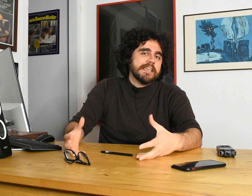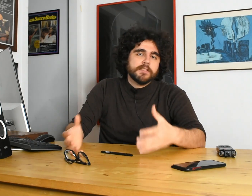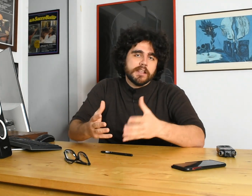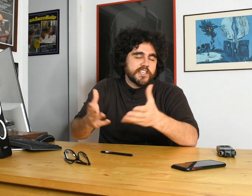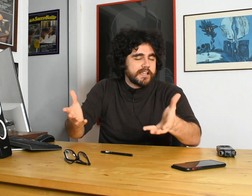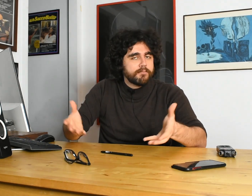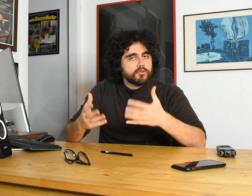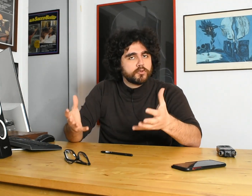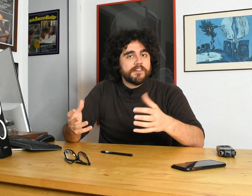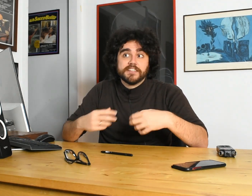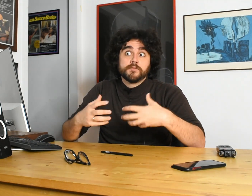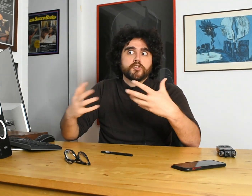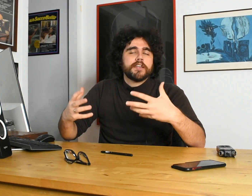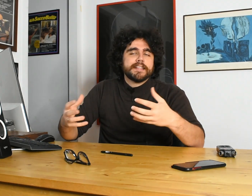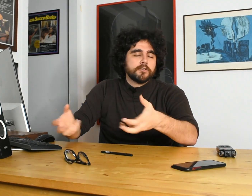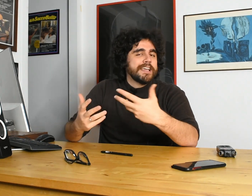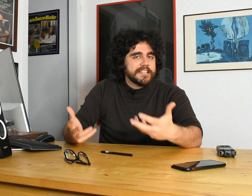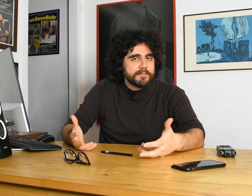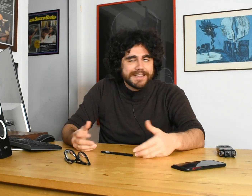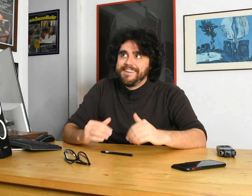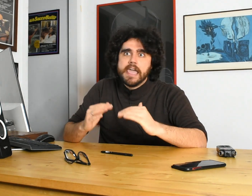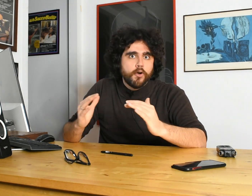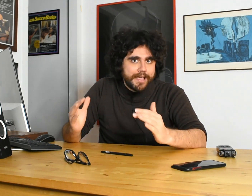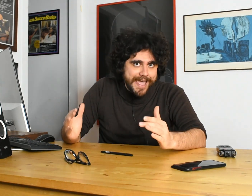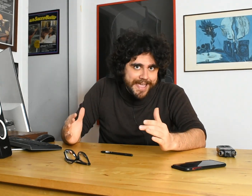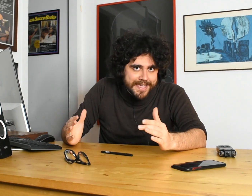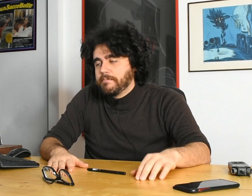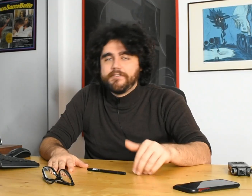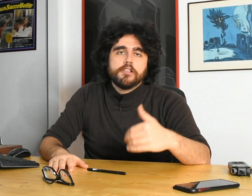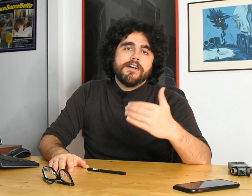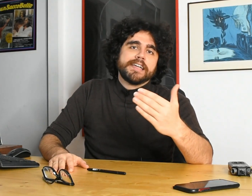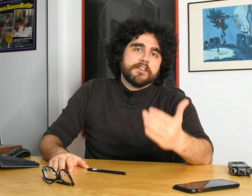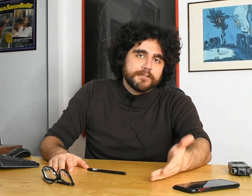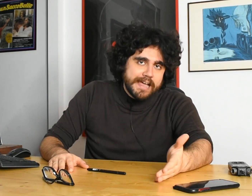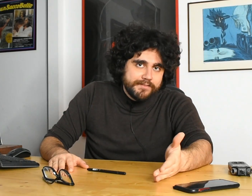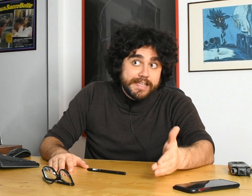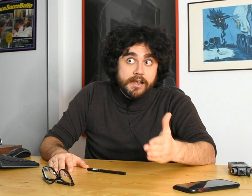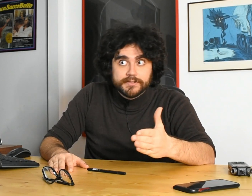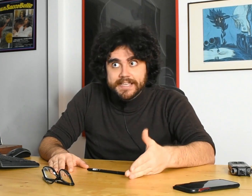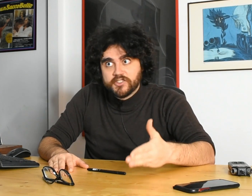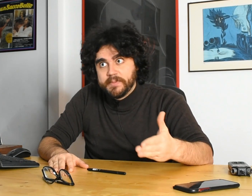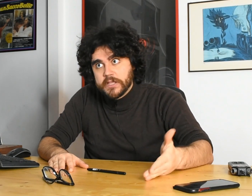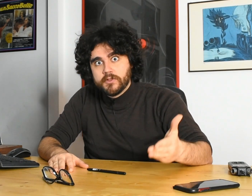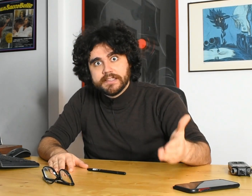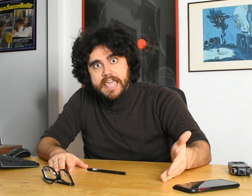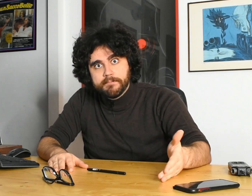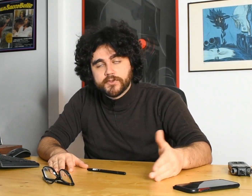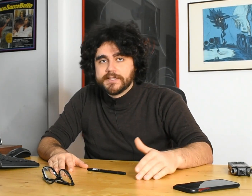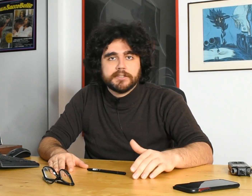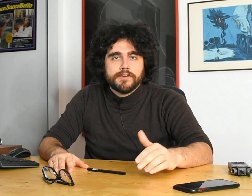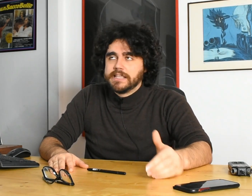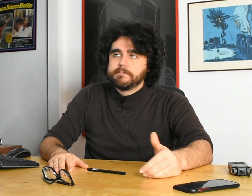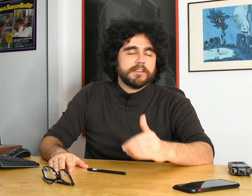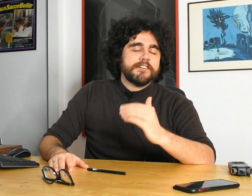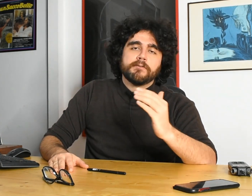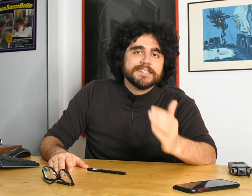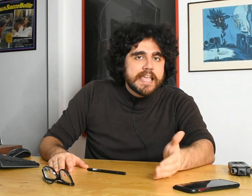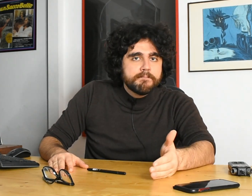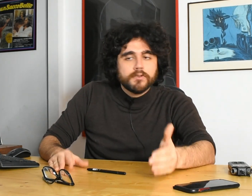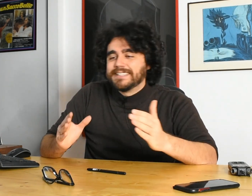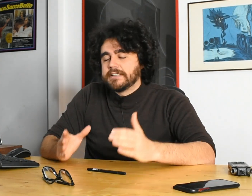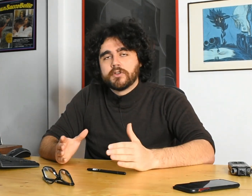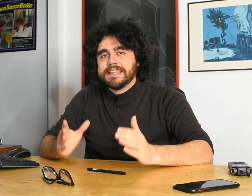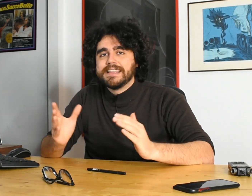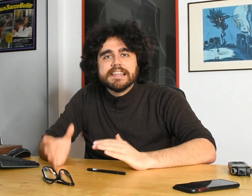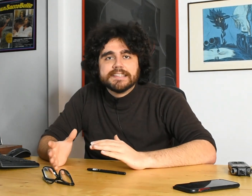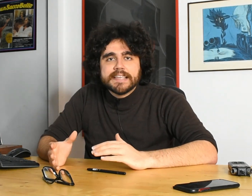maniera indebita alla gente che appunto truffava, diceva bisogno di reddito e se li prendeva. È ok. Ma voglio anche ricordarvi che nello stesso periodo di tempo sono stati trovati, per fare un